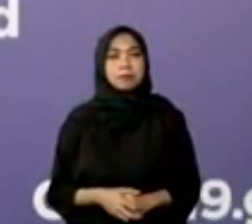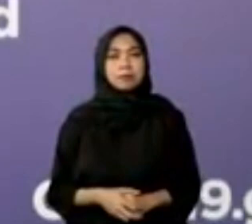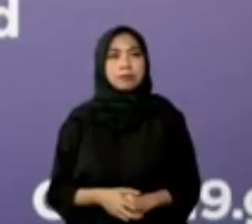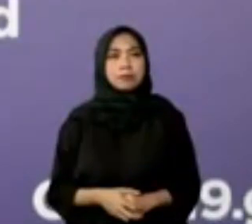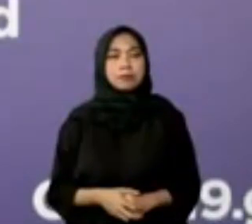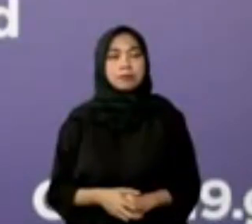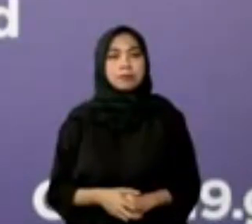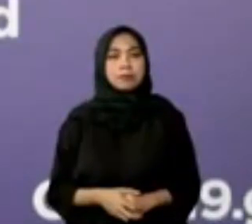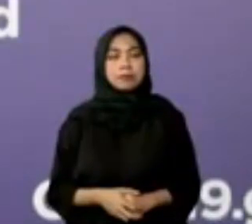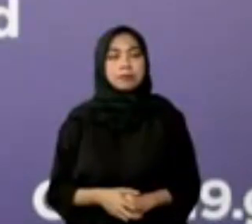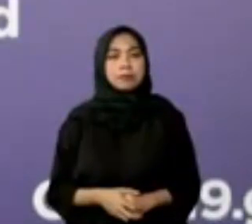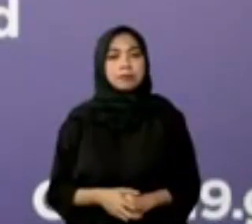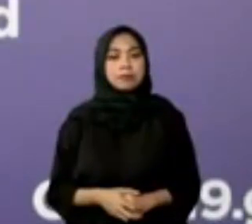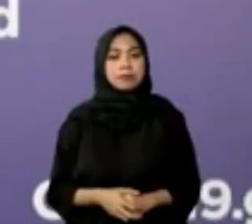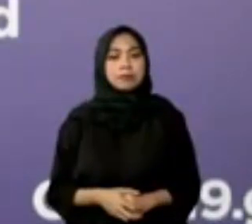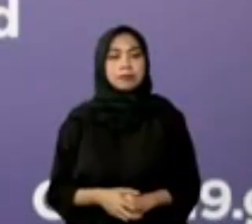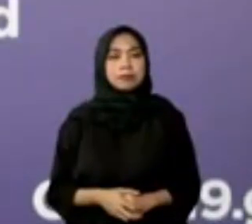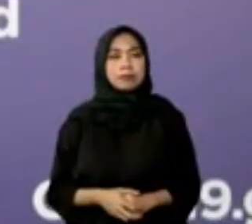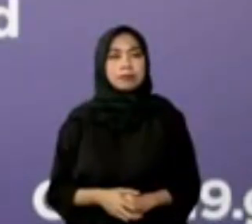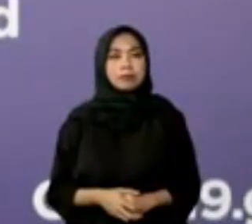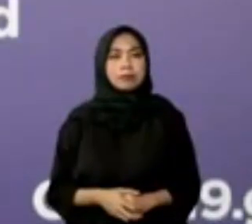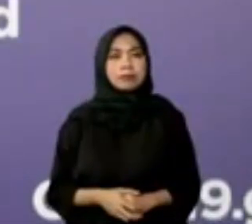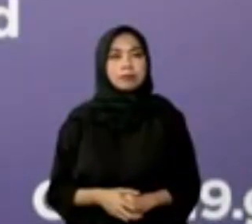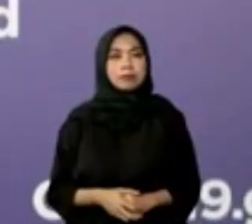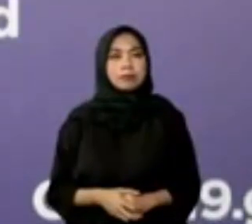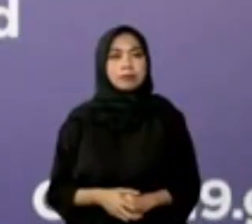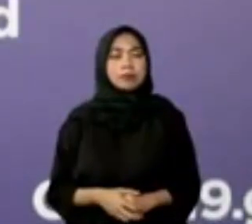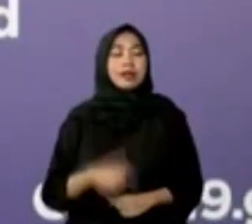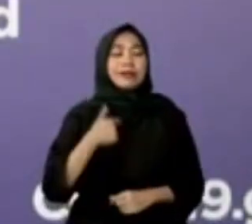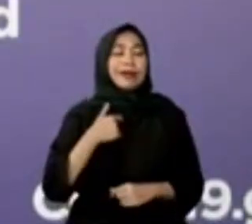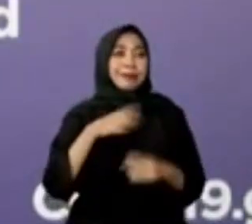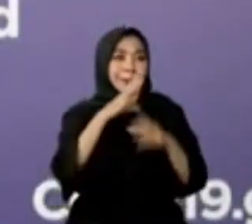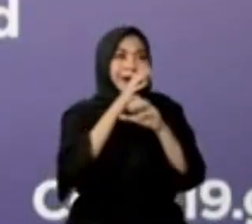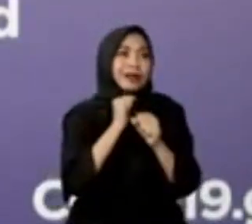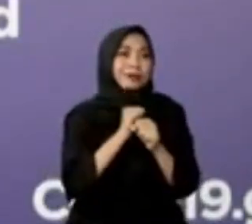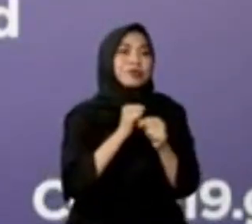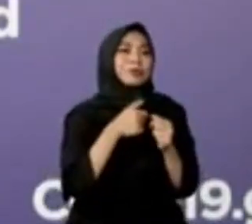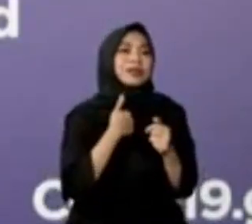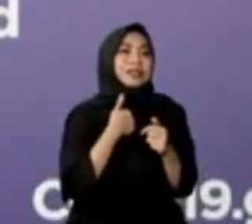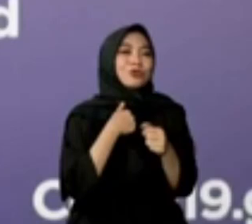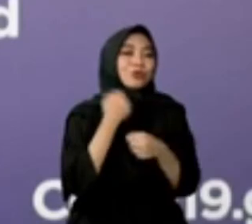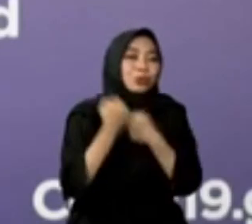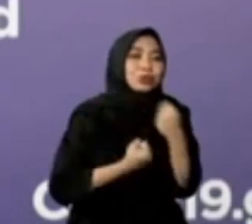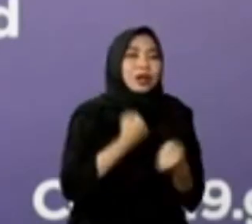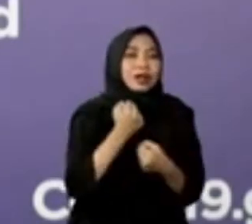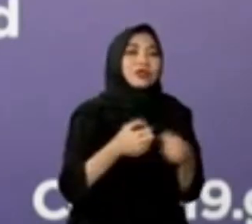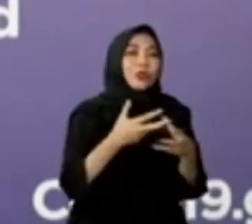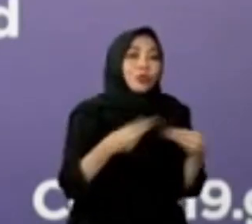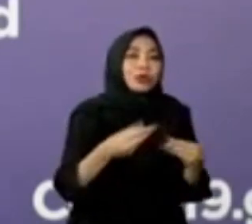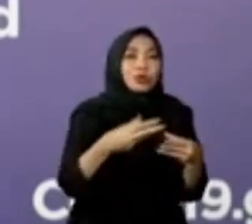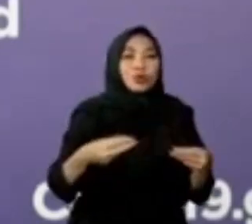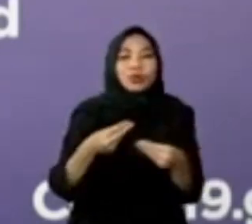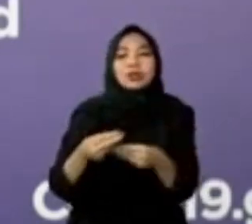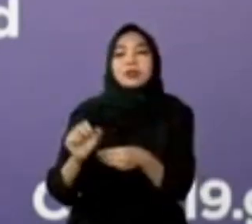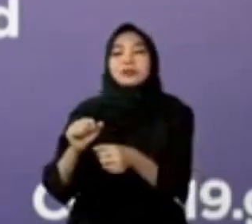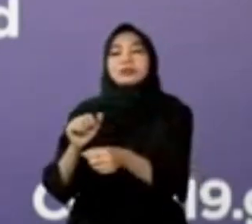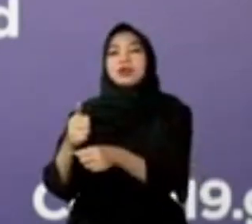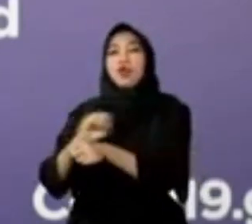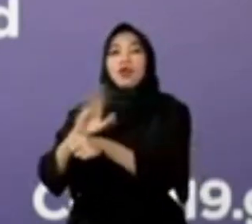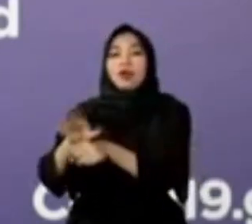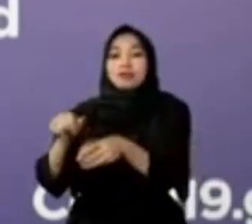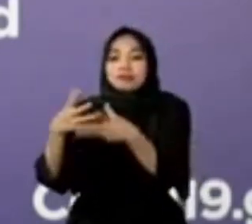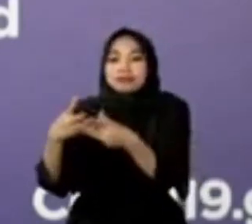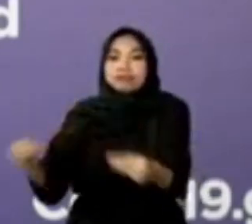kegiatan-kegiatan ini bisa untuk menekan penyebaran COVID, dan juga pemerintah menegaskan